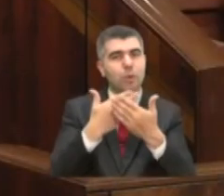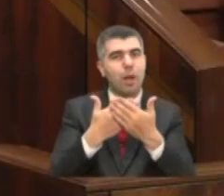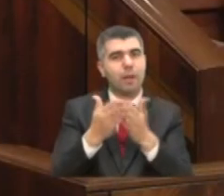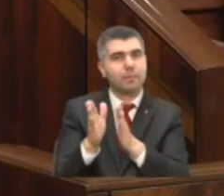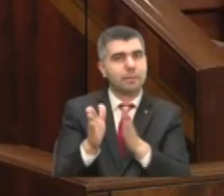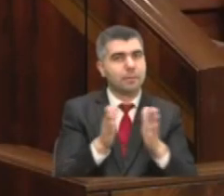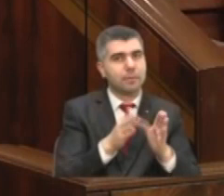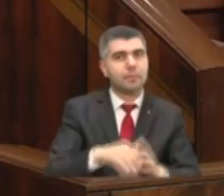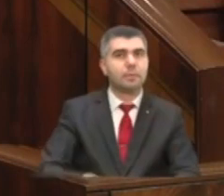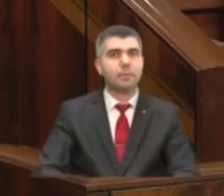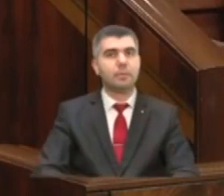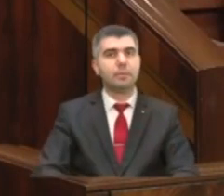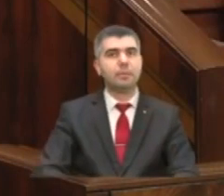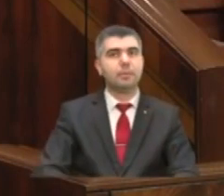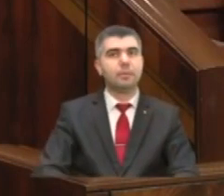شكرا.